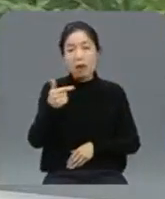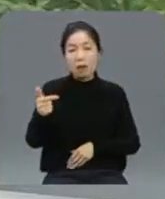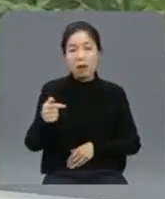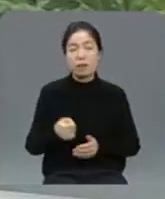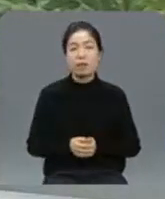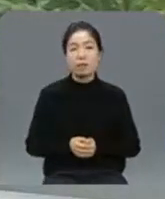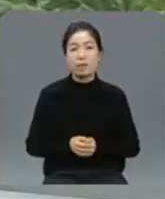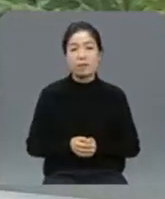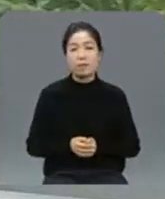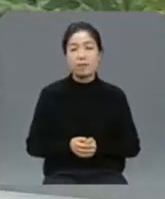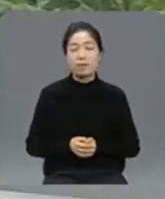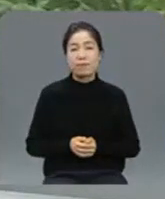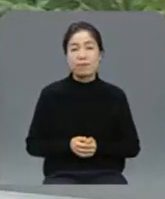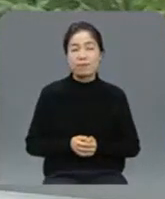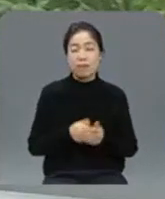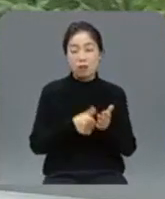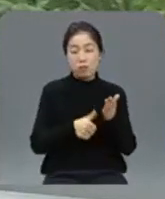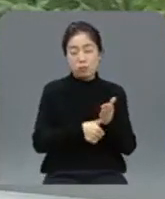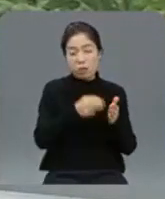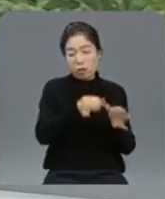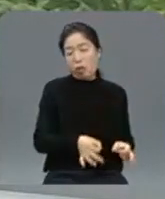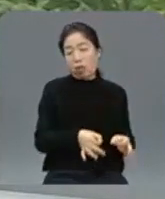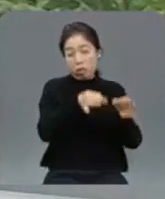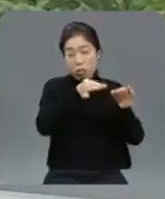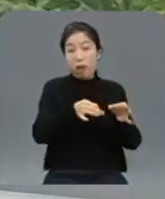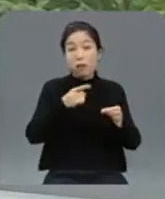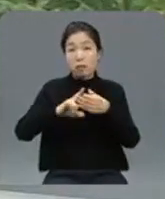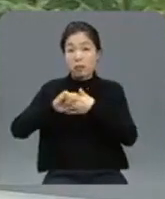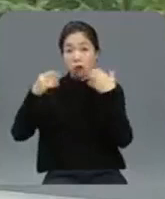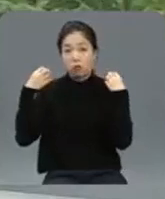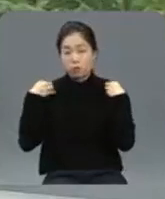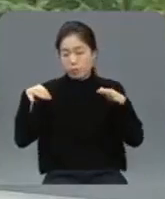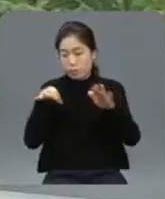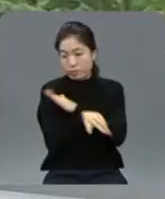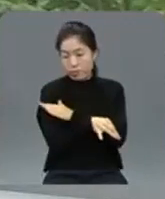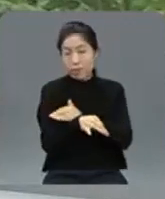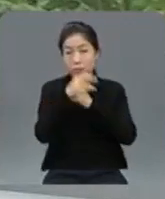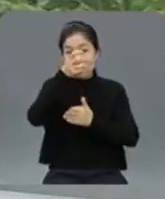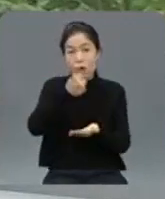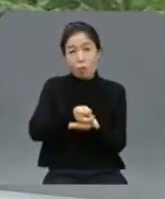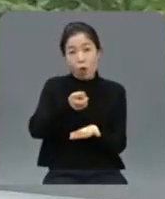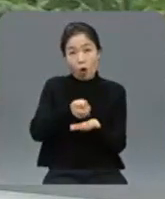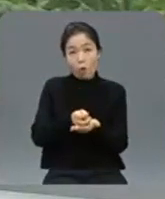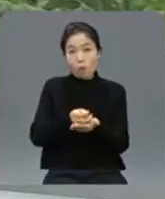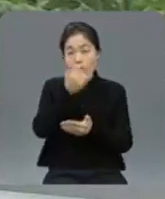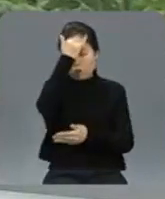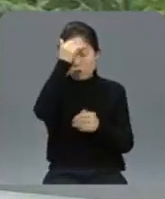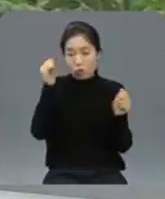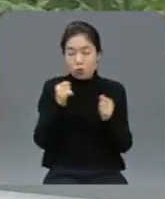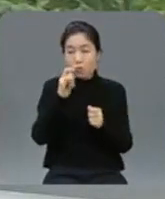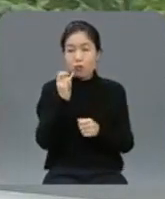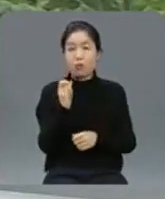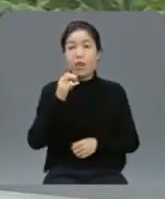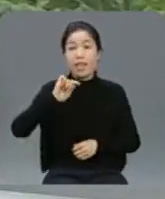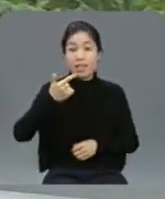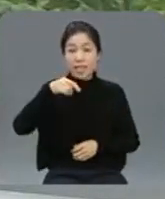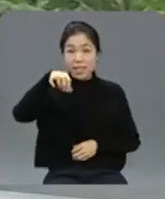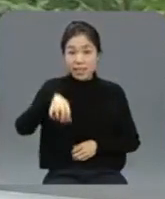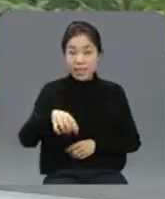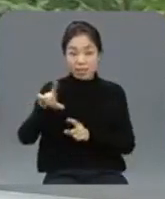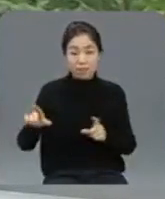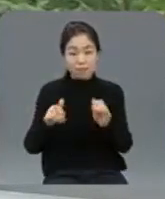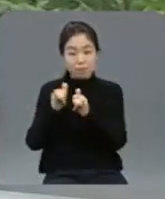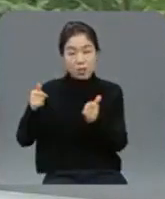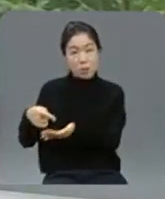있는데요 인상된 농자재 비용을 지방정부에서 부담하도록 하는 조례가 충청북도 괴산에서 주민